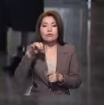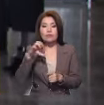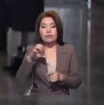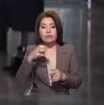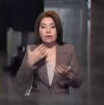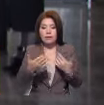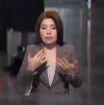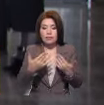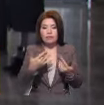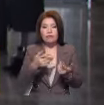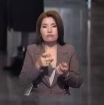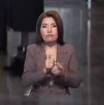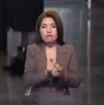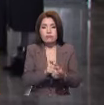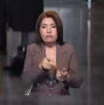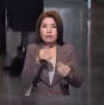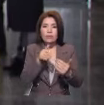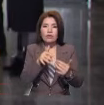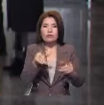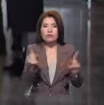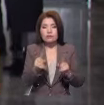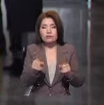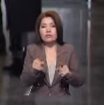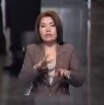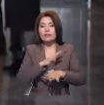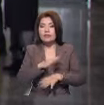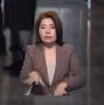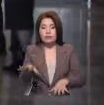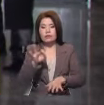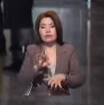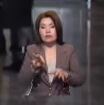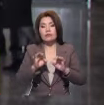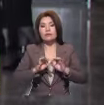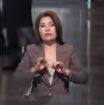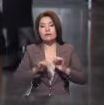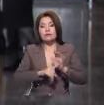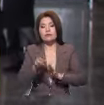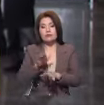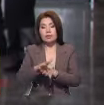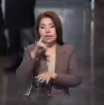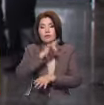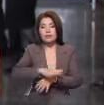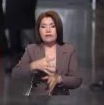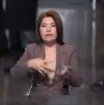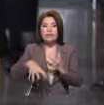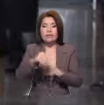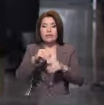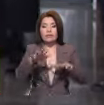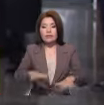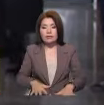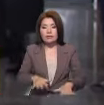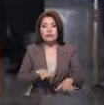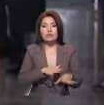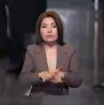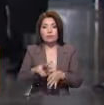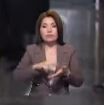этносаралық өшпенділік тілін болдырмау мақсатында жасалып жатқан акция. Бірге акциясы жалпы Қазақстанның барлық аумақтарында болады деп